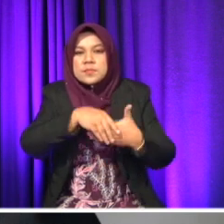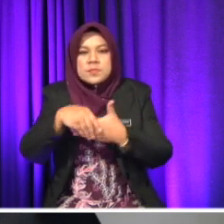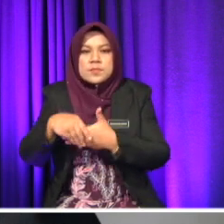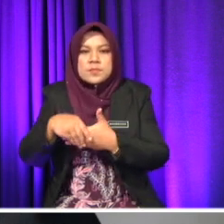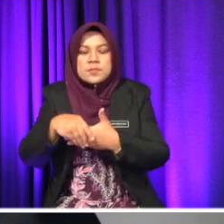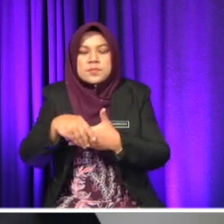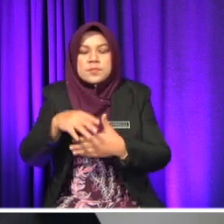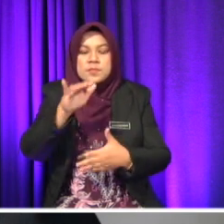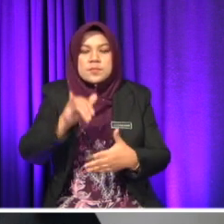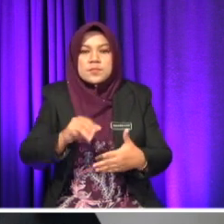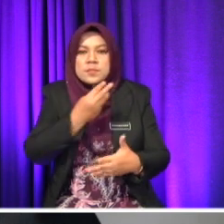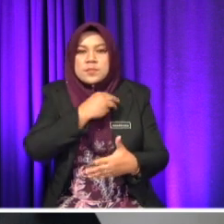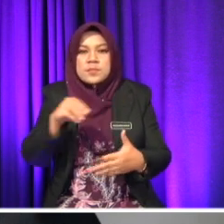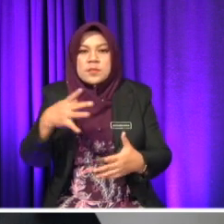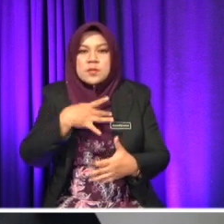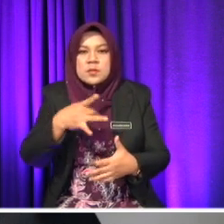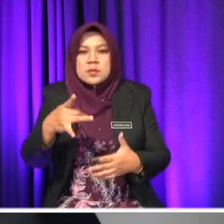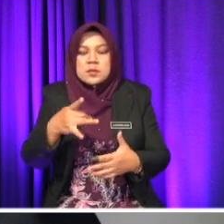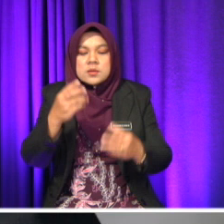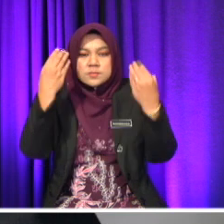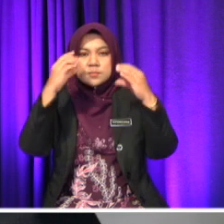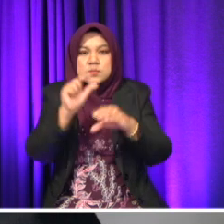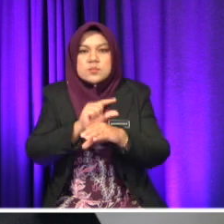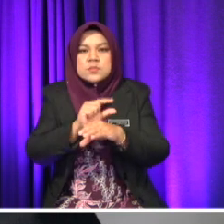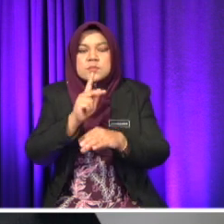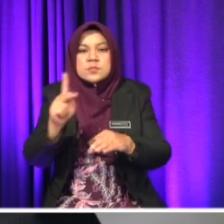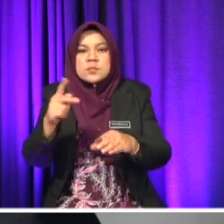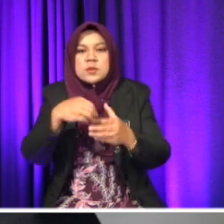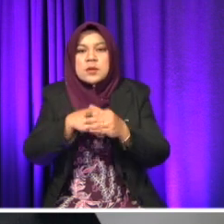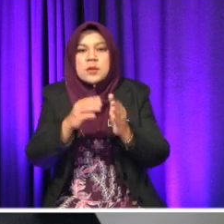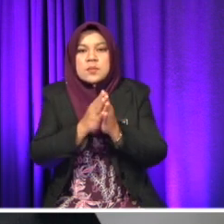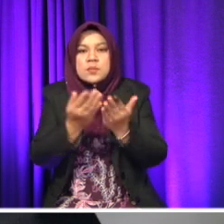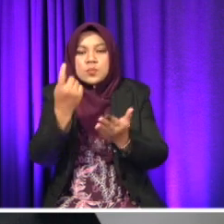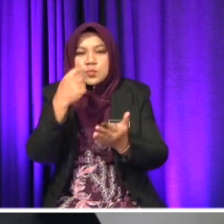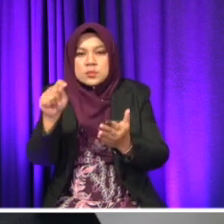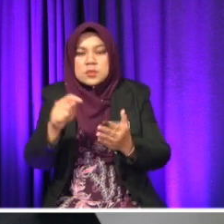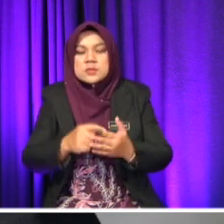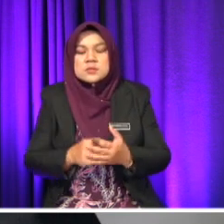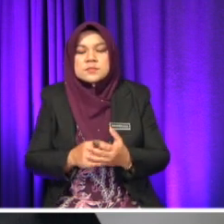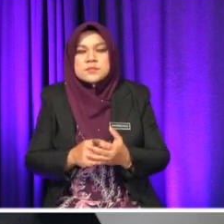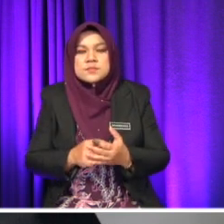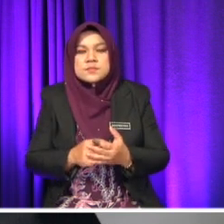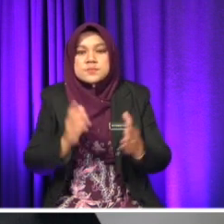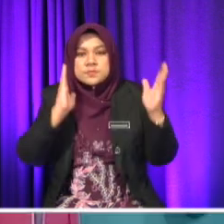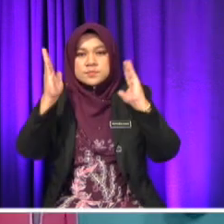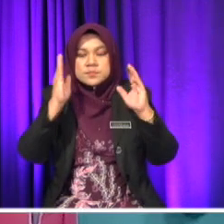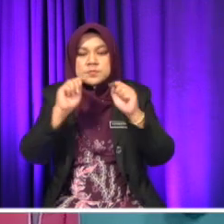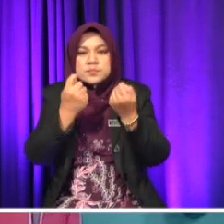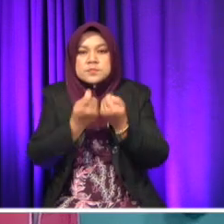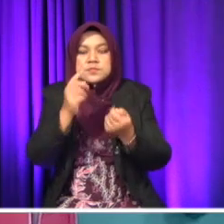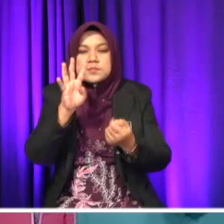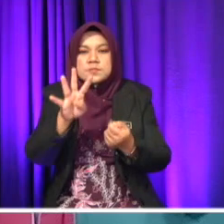dan Cikgu menggunakan bahan di dalam buku teks yang ada di depan cekguni buku teks bahasa